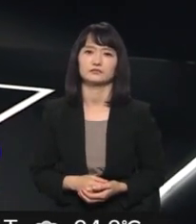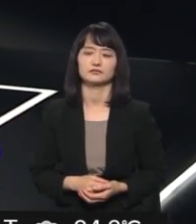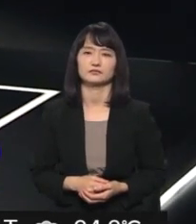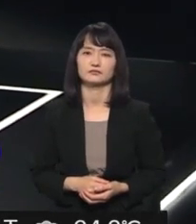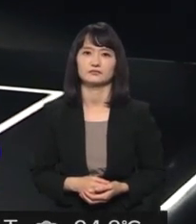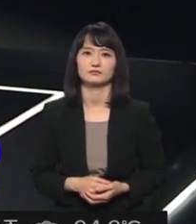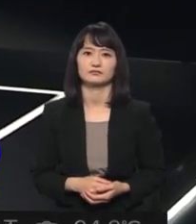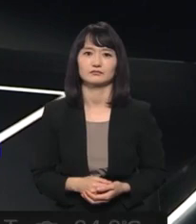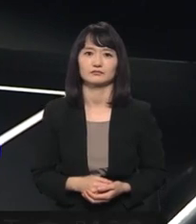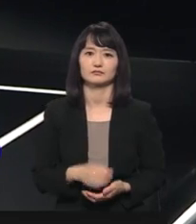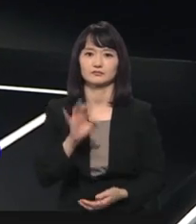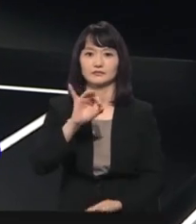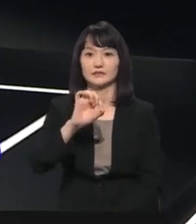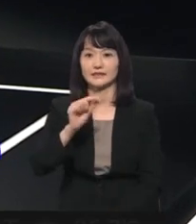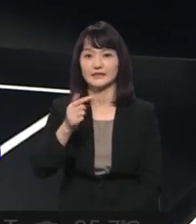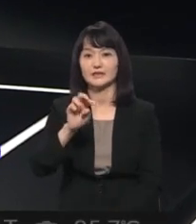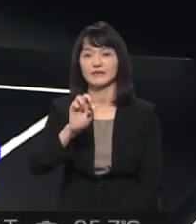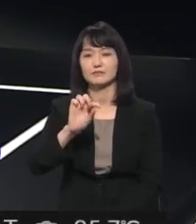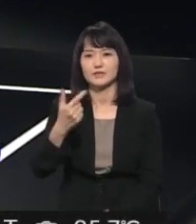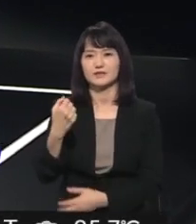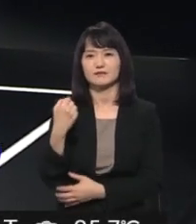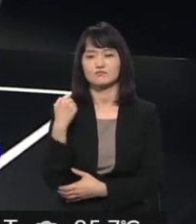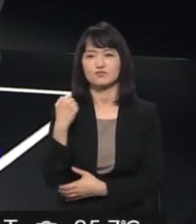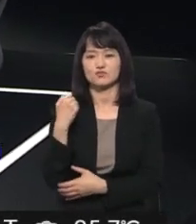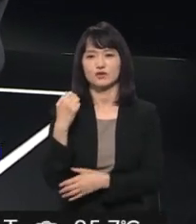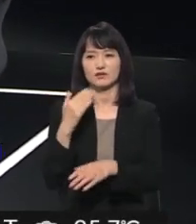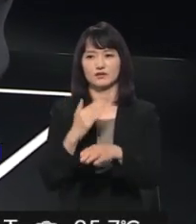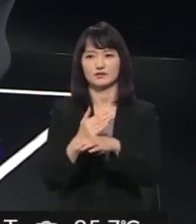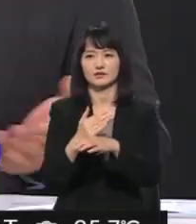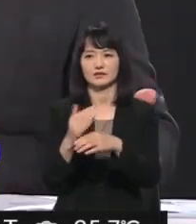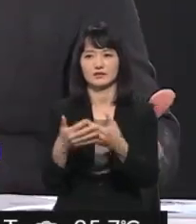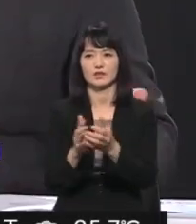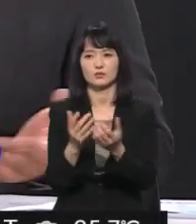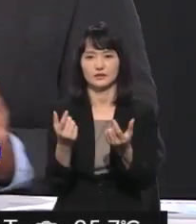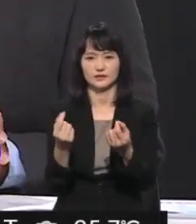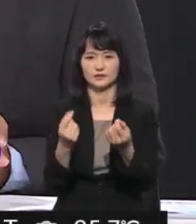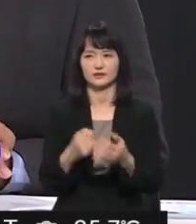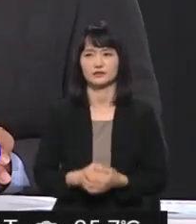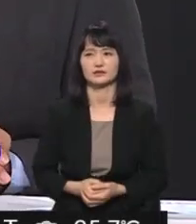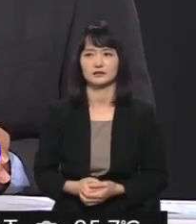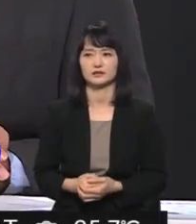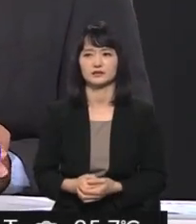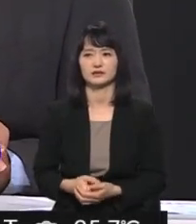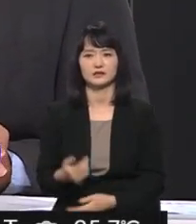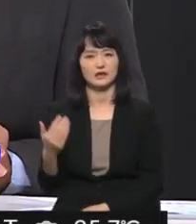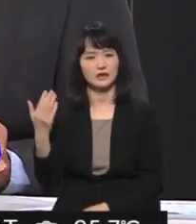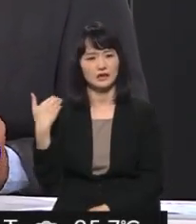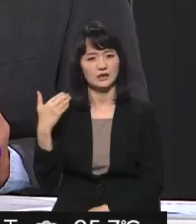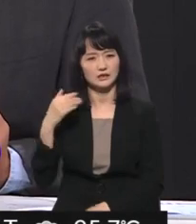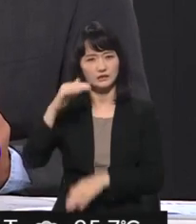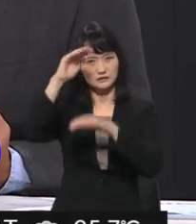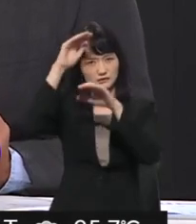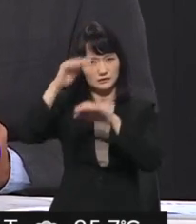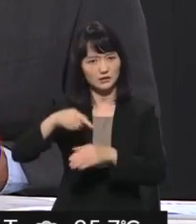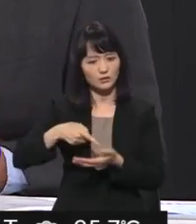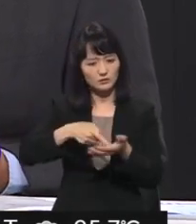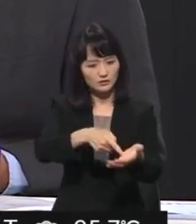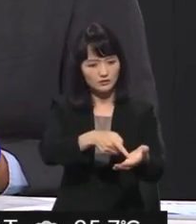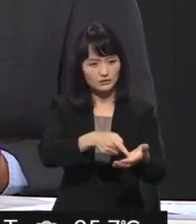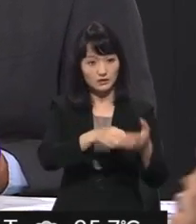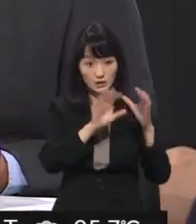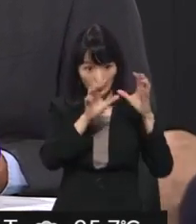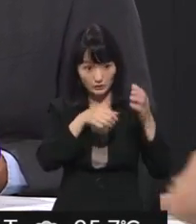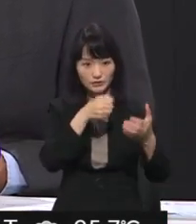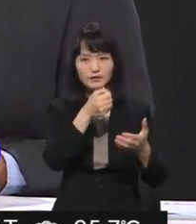있어 마성 가격이 그렇지 않은 말씀이지 그러나 뭐 제가 요새 하니까 박수 통과 이런거 * 좀 자꾸 하는게 아닌가 오는 굉장한 것이 잘 나가